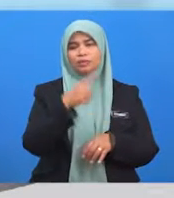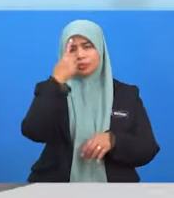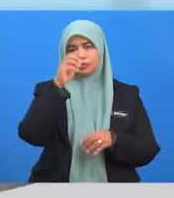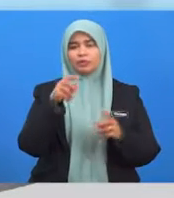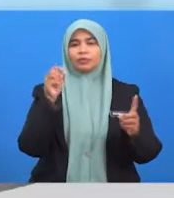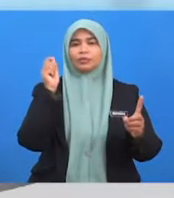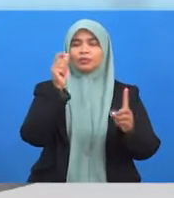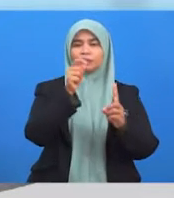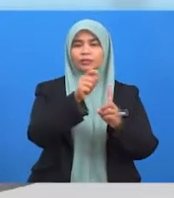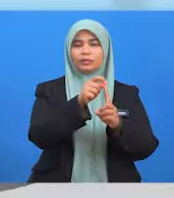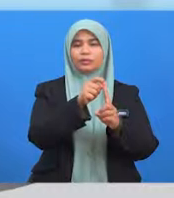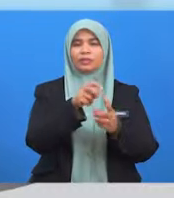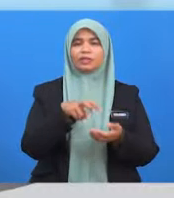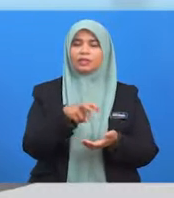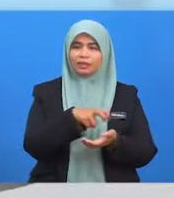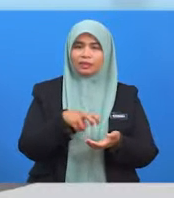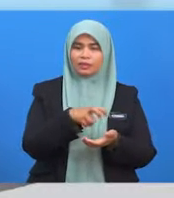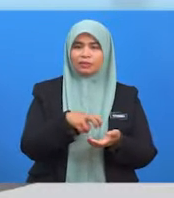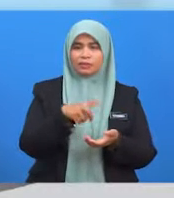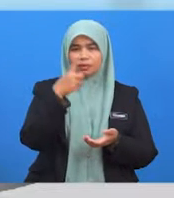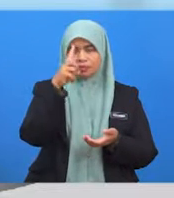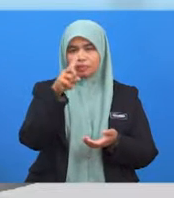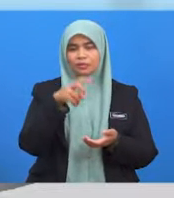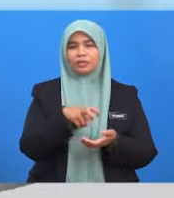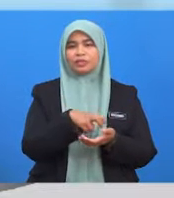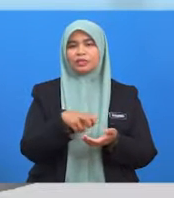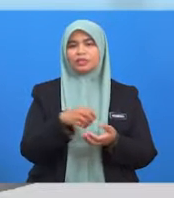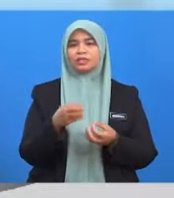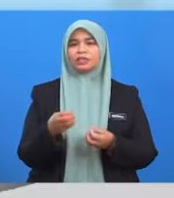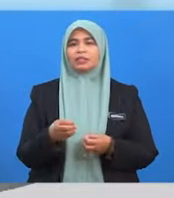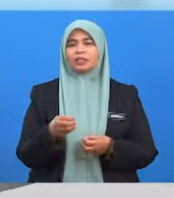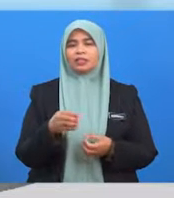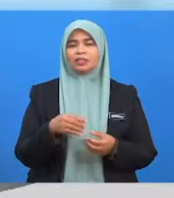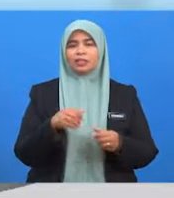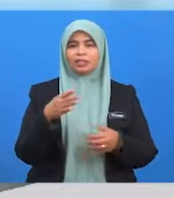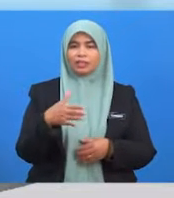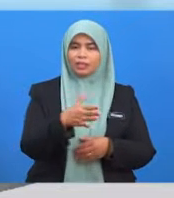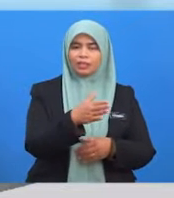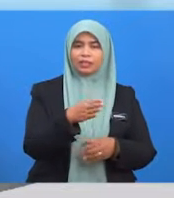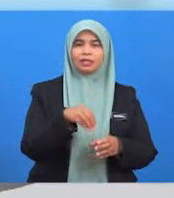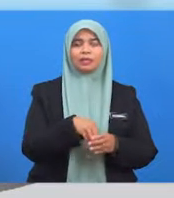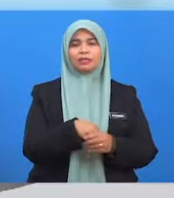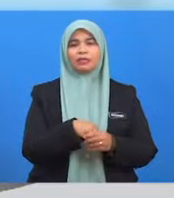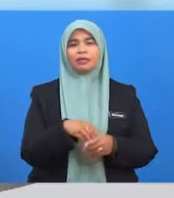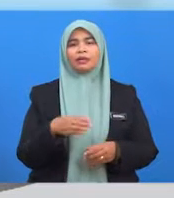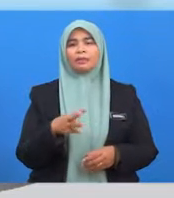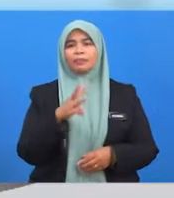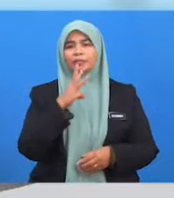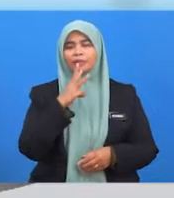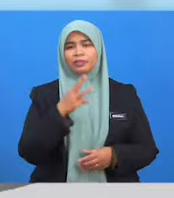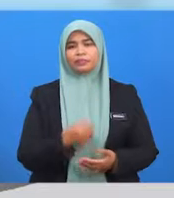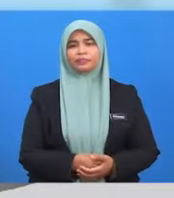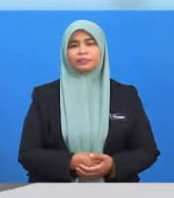penyelidikan, misalnya mengkaji taburan ikan dalam sesuatu perairan.